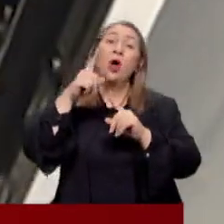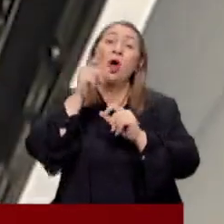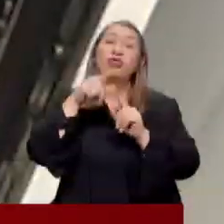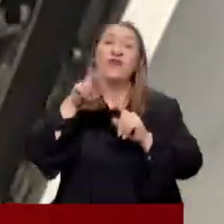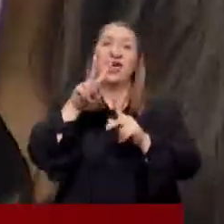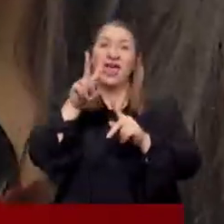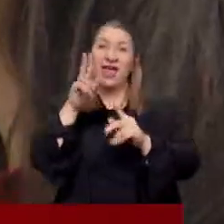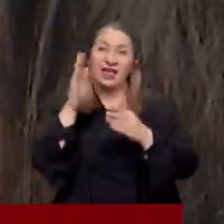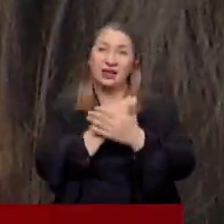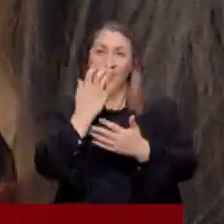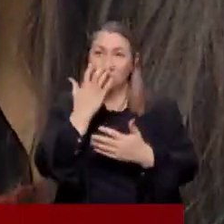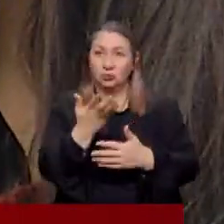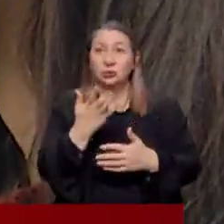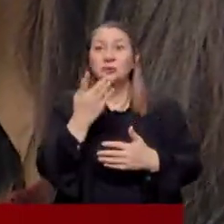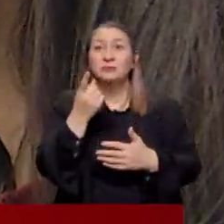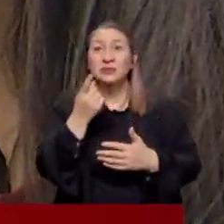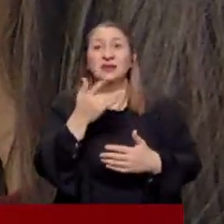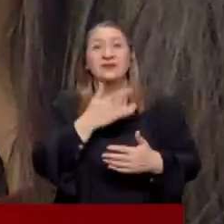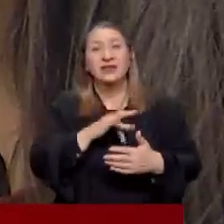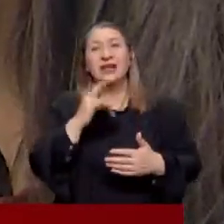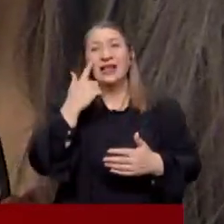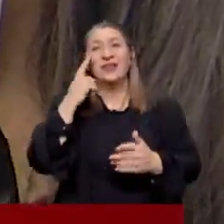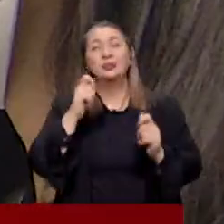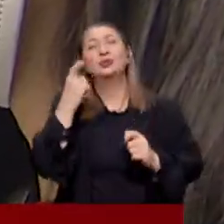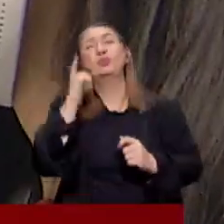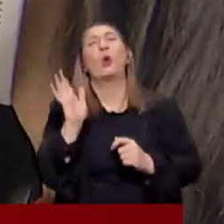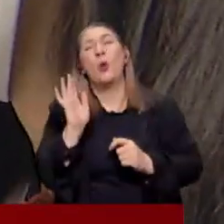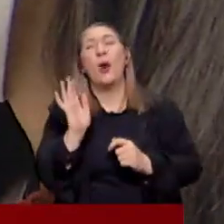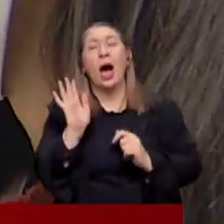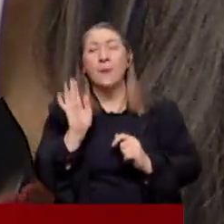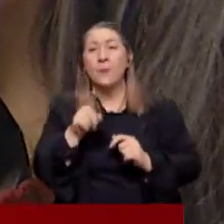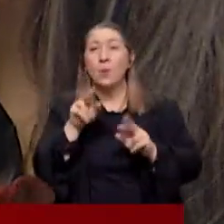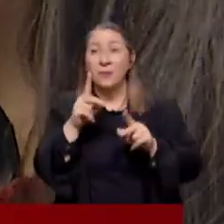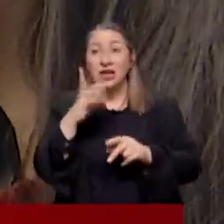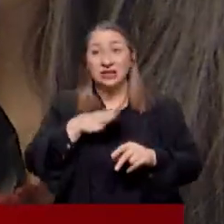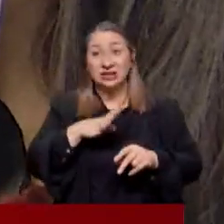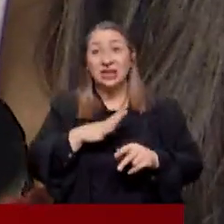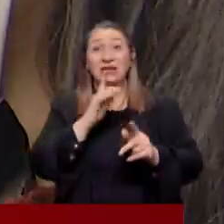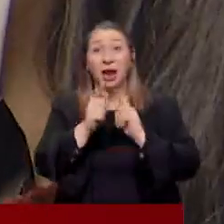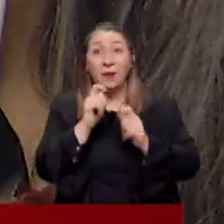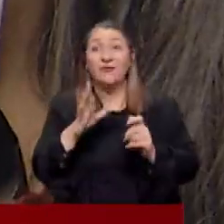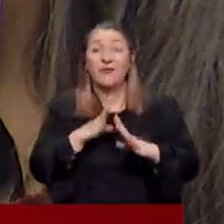indirimi bekliyor. Devletin bir fedakarlık yapacağını düşünmüyorum ama tabii ki de böyle bir istek, arzu tabii ki de var.